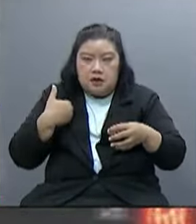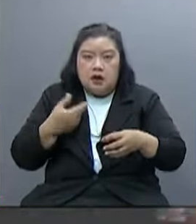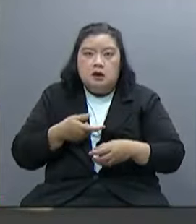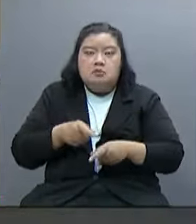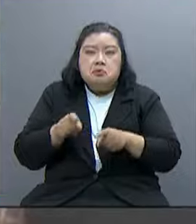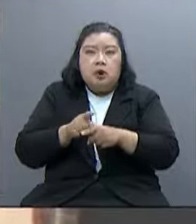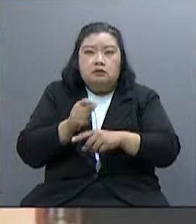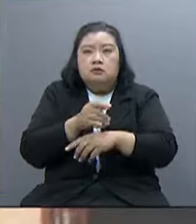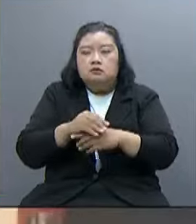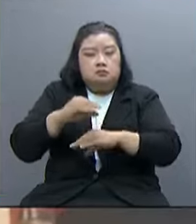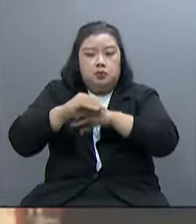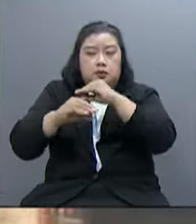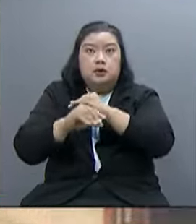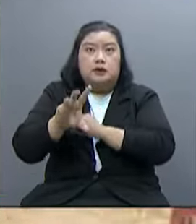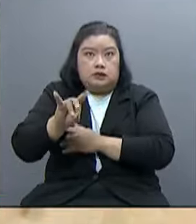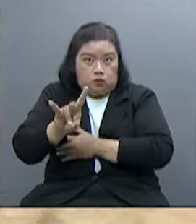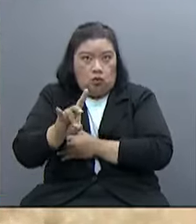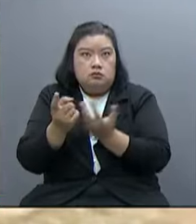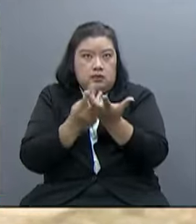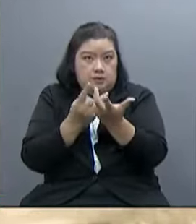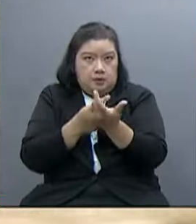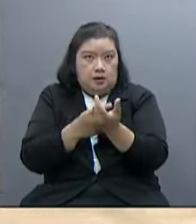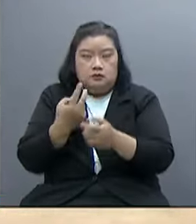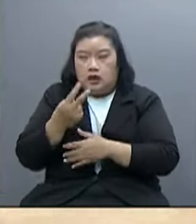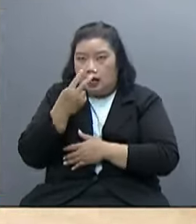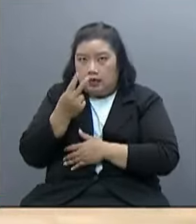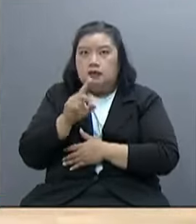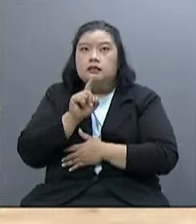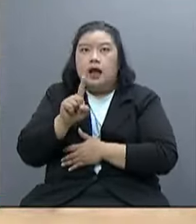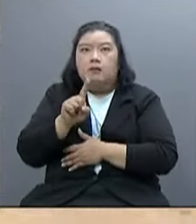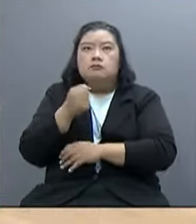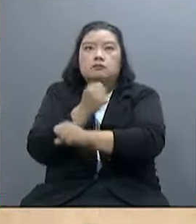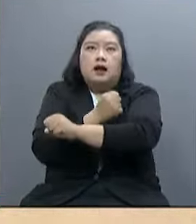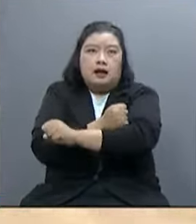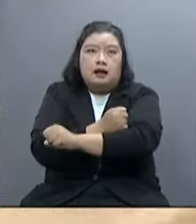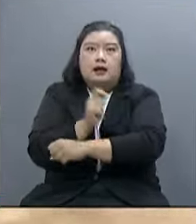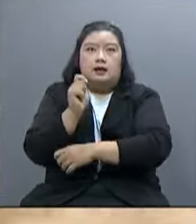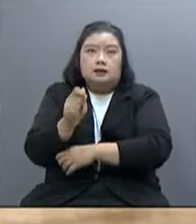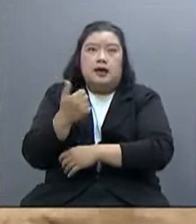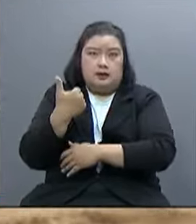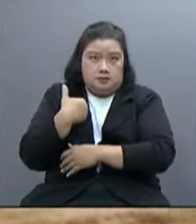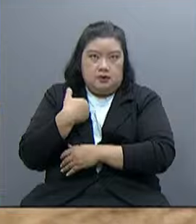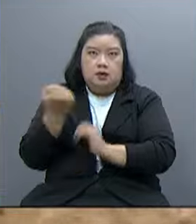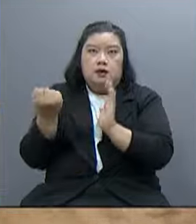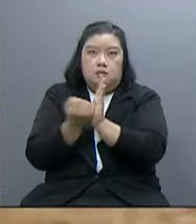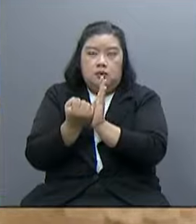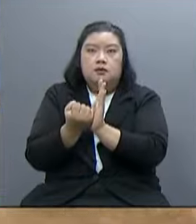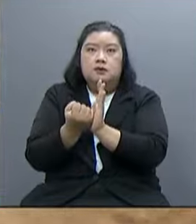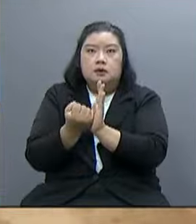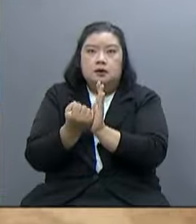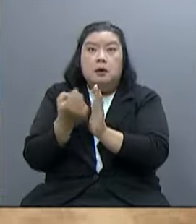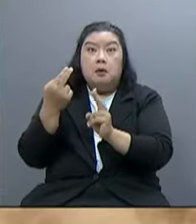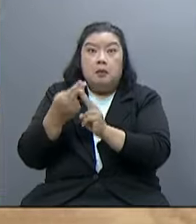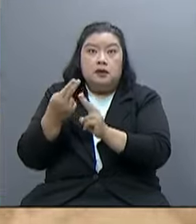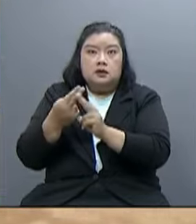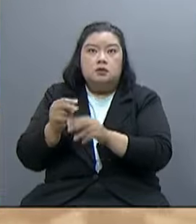คนขับรถเอาไว้สอบสวนนะคะพบว่าเอกสารหนังสือสัญญาจ้างรถบรรทุกไม้ลงชื่อห้างหุ้นส่วนแห่งหนึ่งในจังหวัดเชียงใ